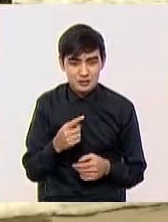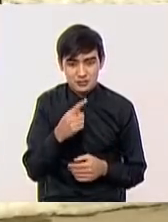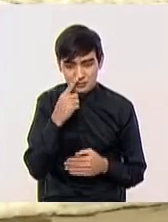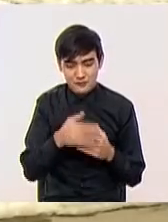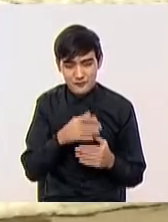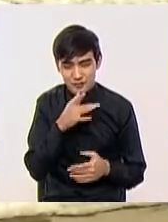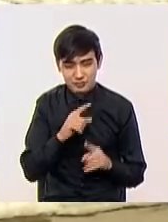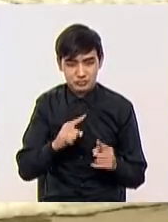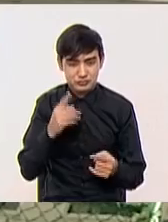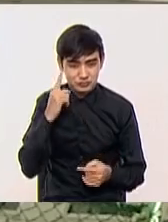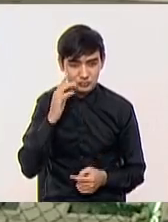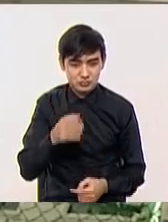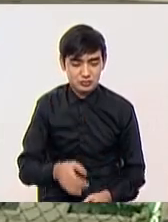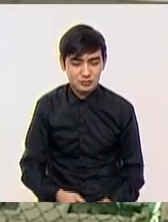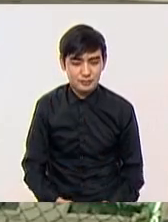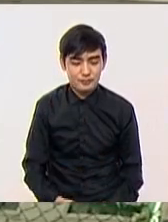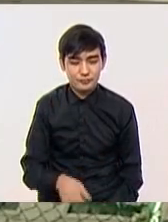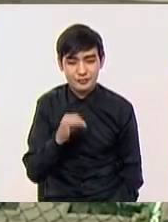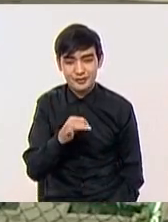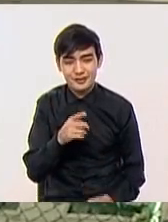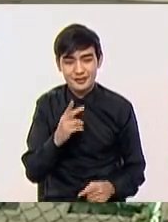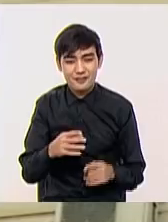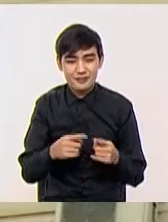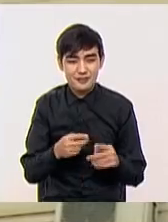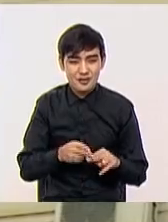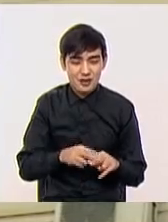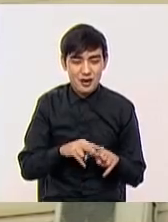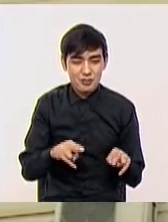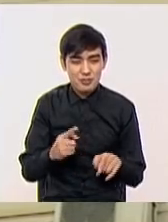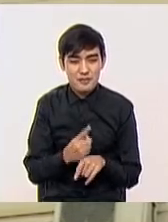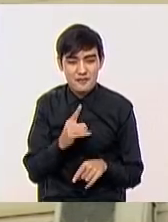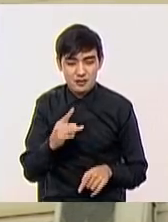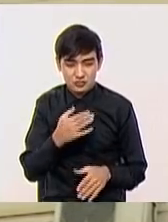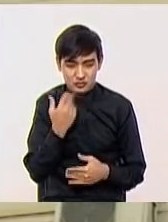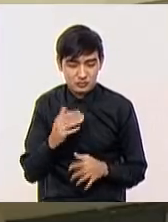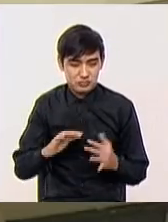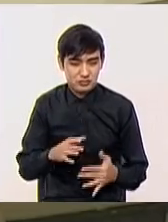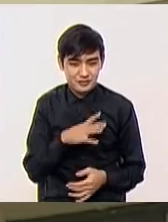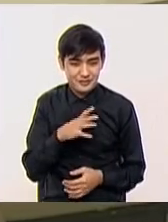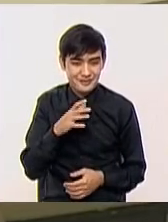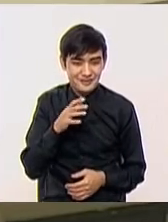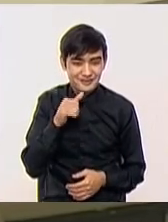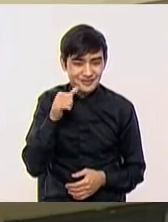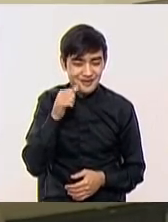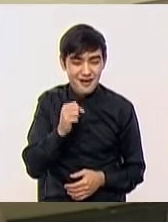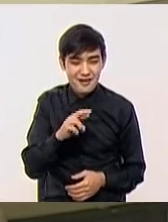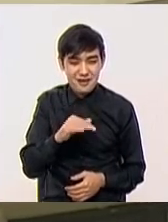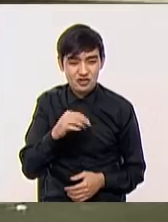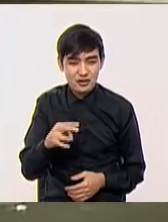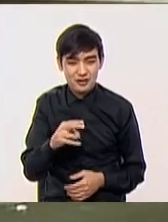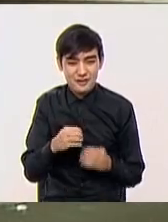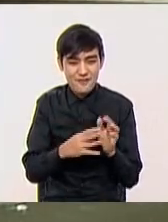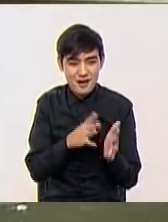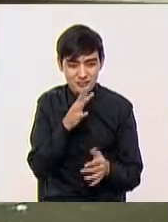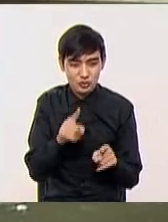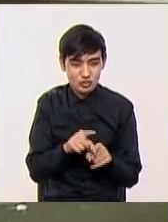арада ұсталынады преступник. Жалға берілетін пәтерде мұндай қылмыс бірінші рет болып тұрған жоқ. Көктемде ғана 19 жастағы Аяжан Еділованы да